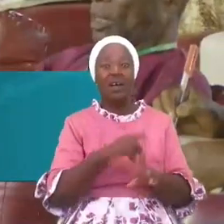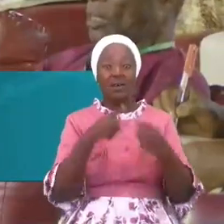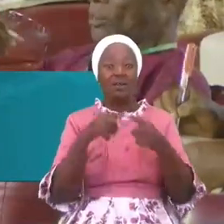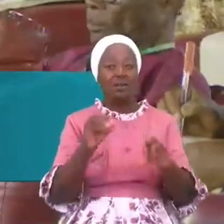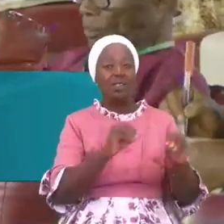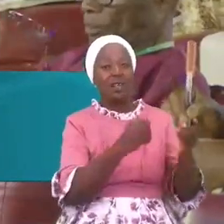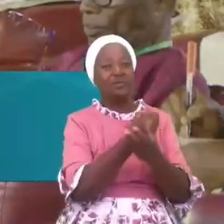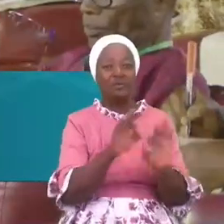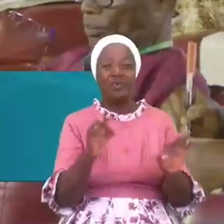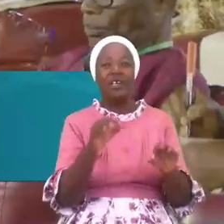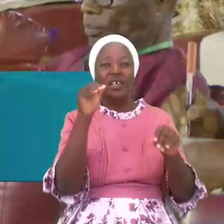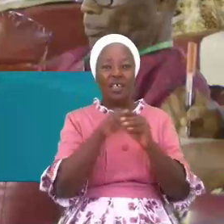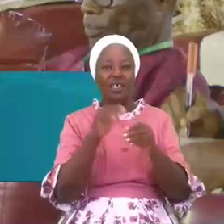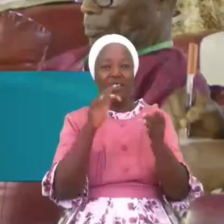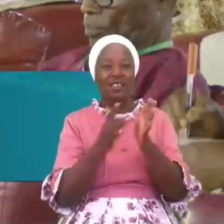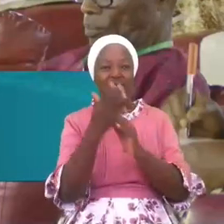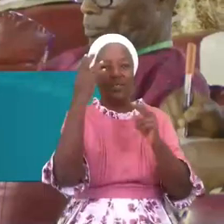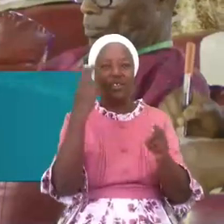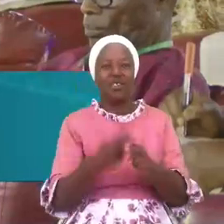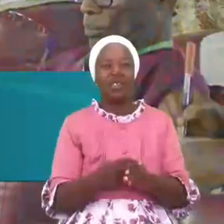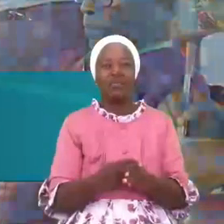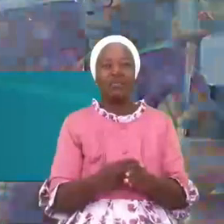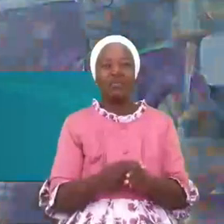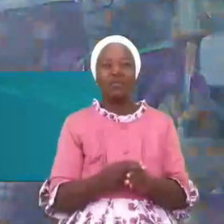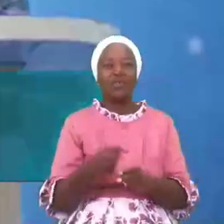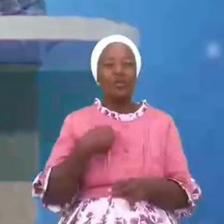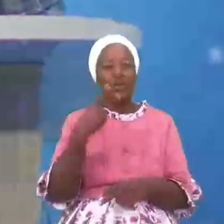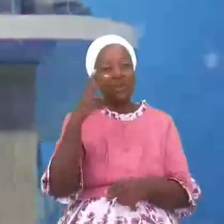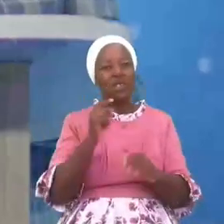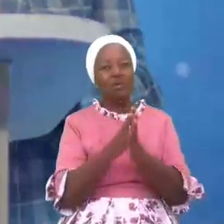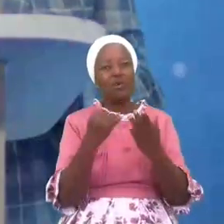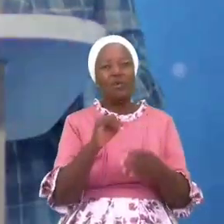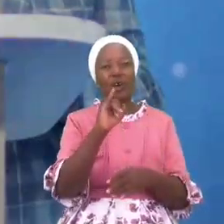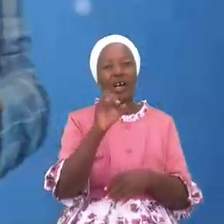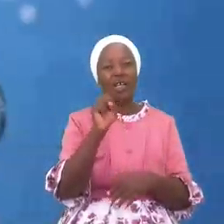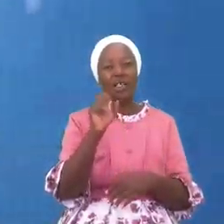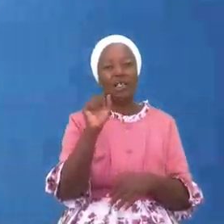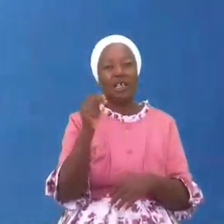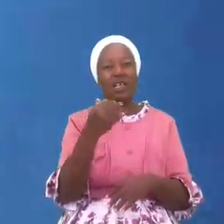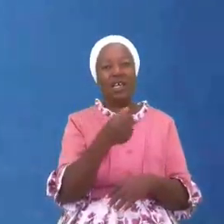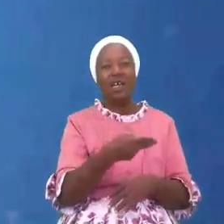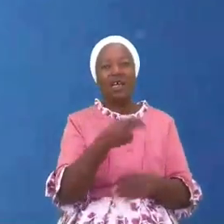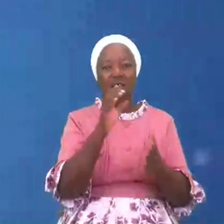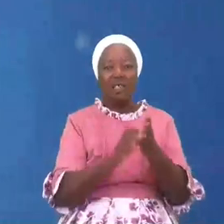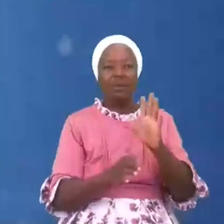va affranchir au nom de Jésus. Voyons Ésaïe chapitre 51,